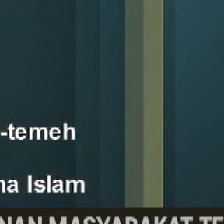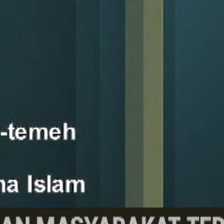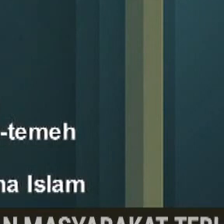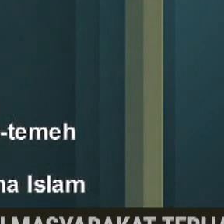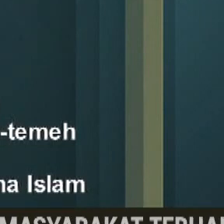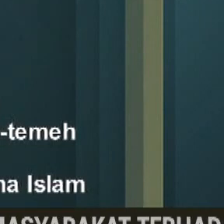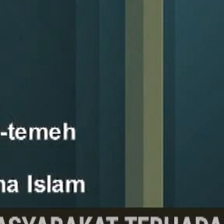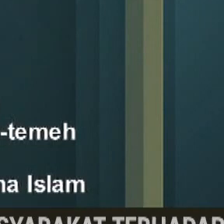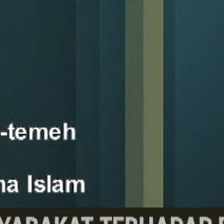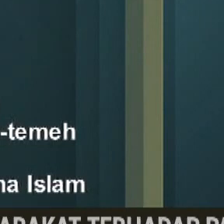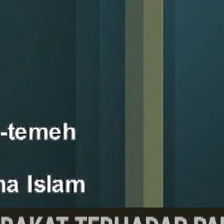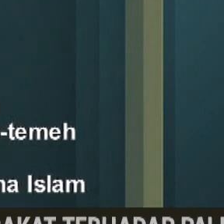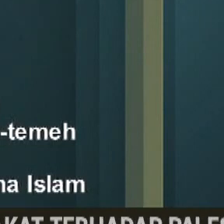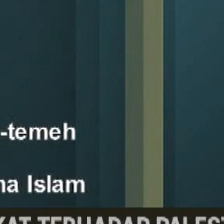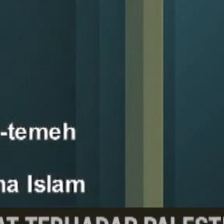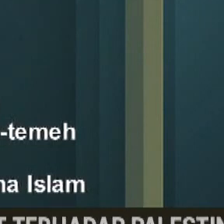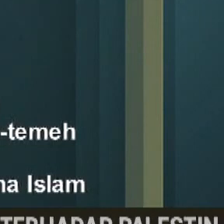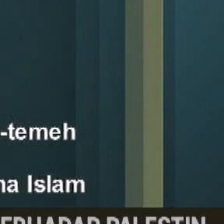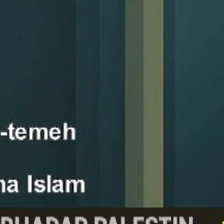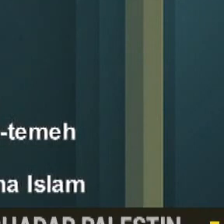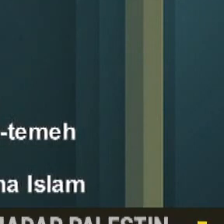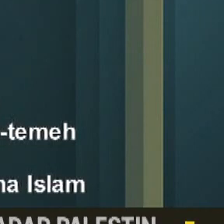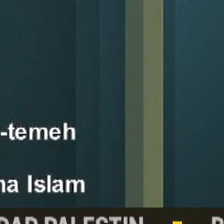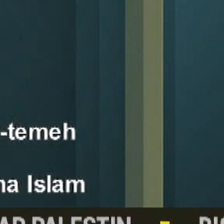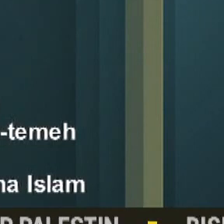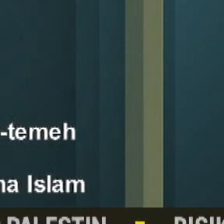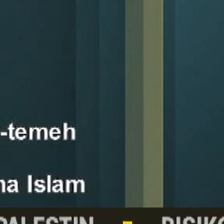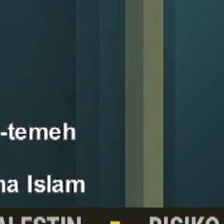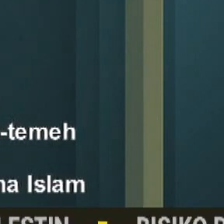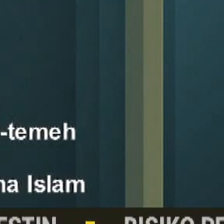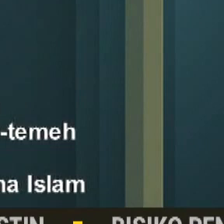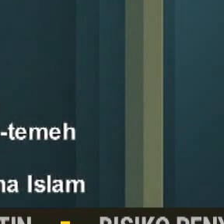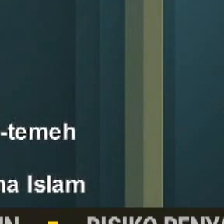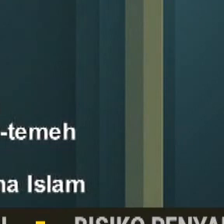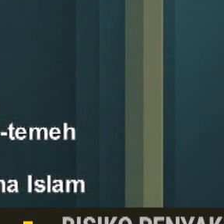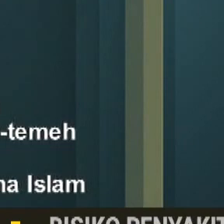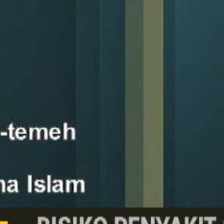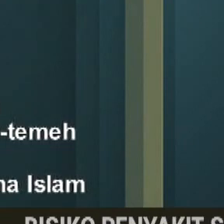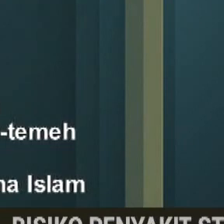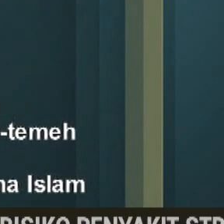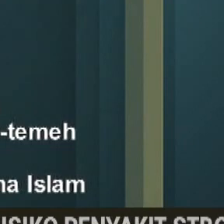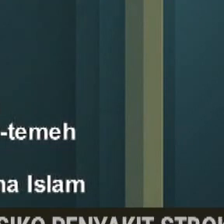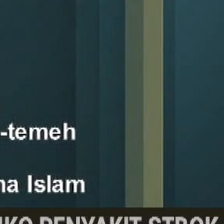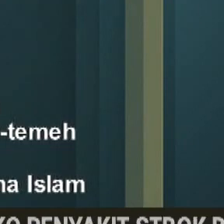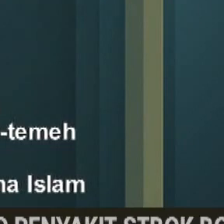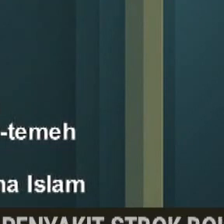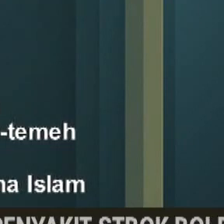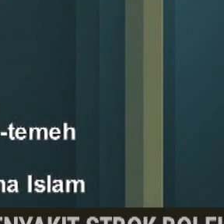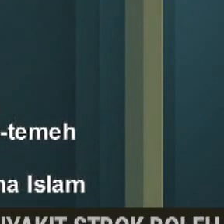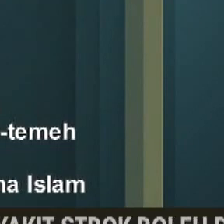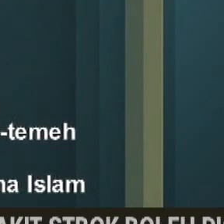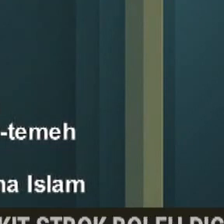sia-sia, bercakap pada perkara-perkara maksiat, berbantah-bantah dan bertengkar dalam perkara yang